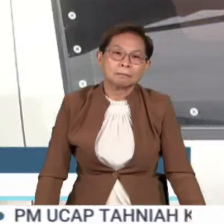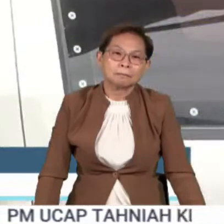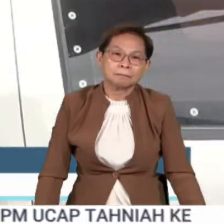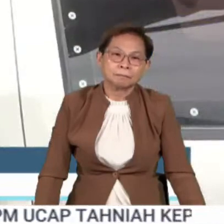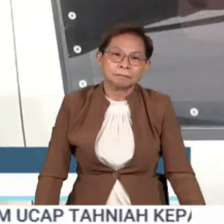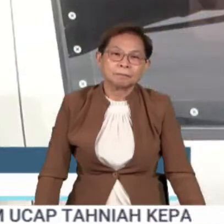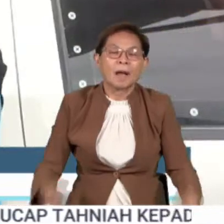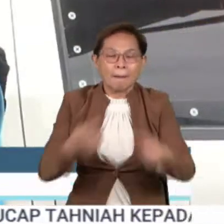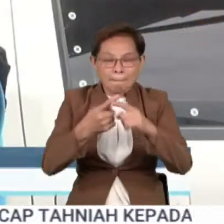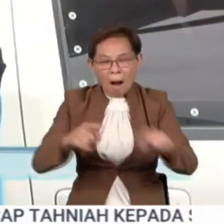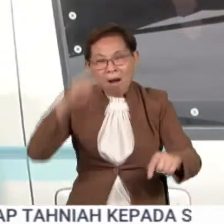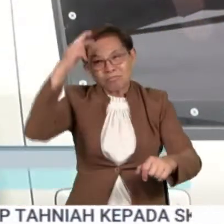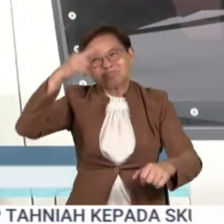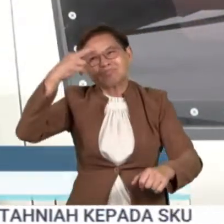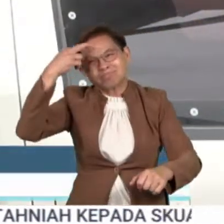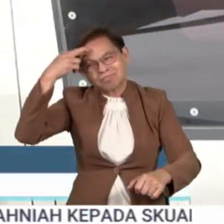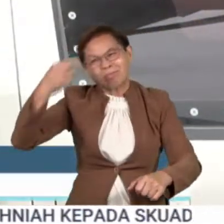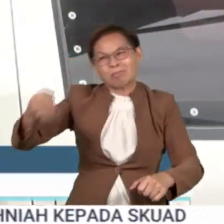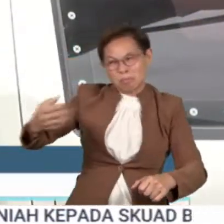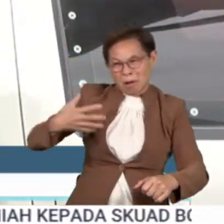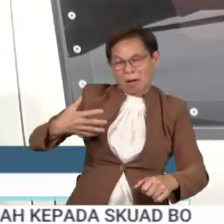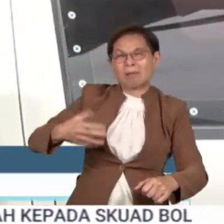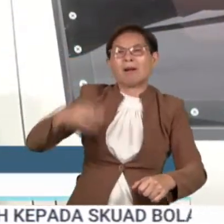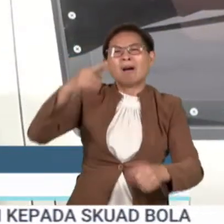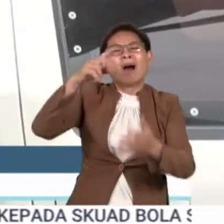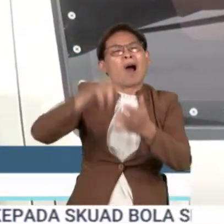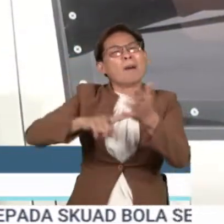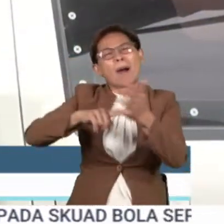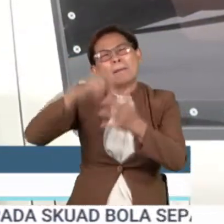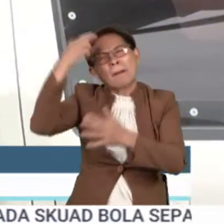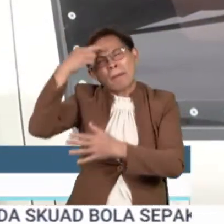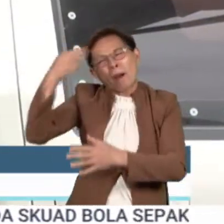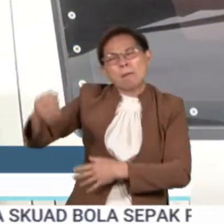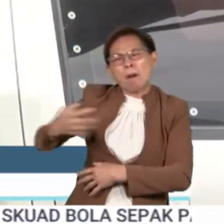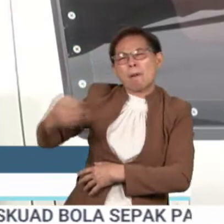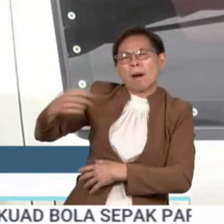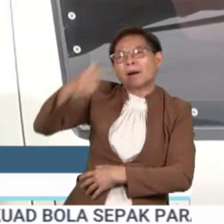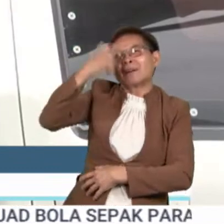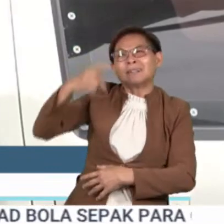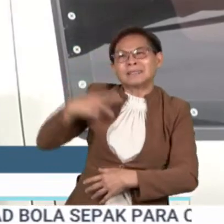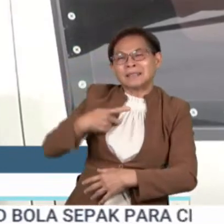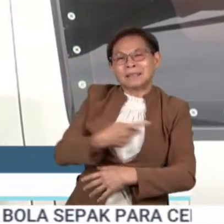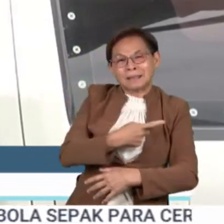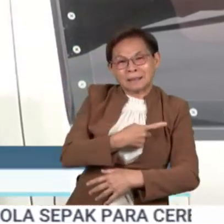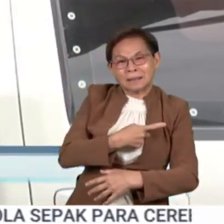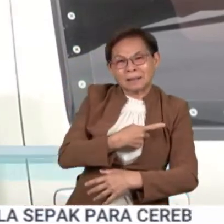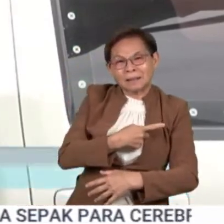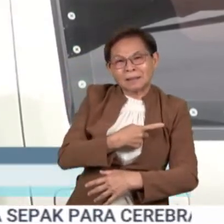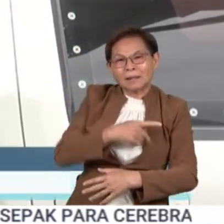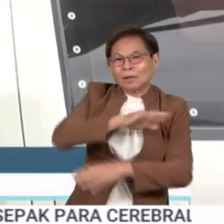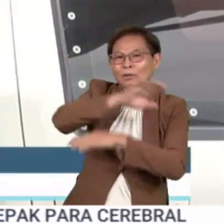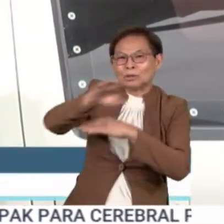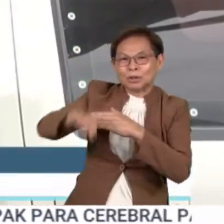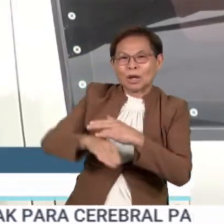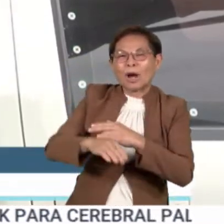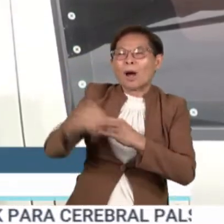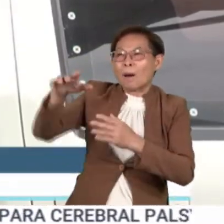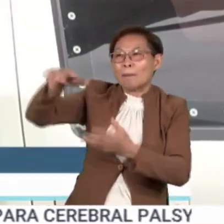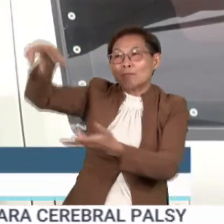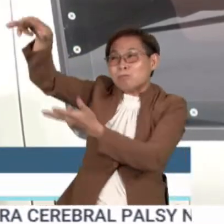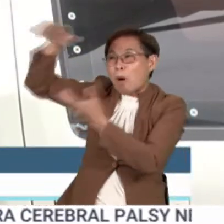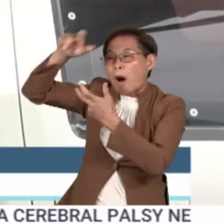tapi alasan apa juga punya mereka berikan karena kita ini maklum Mak semua di ujung jari